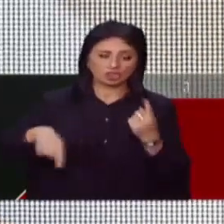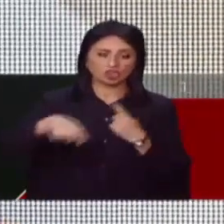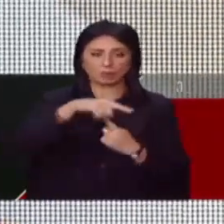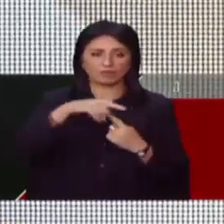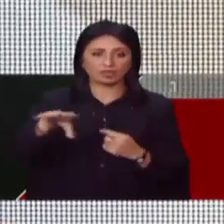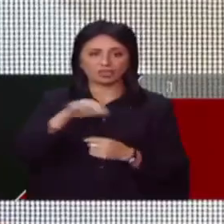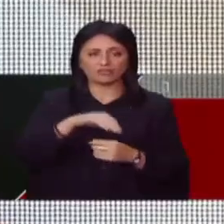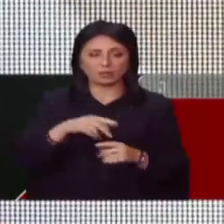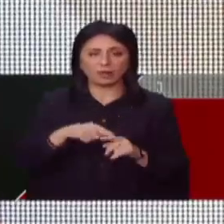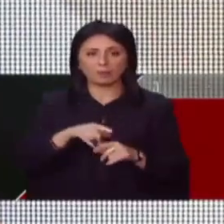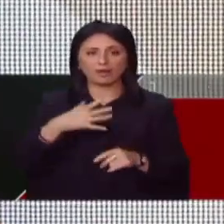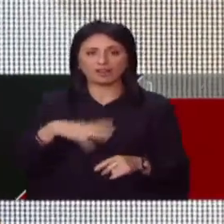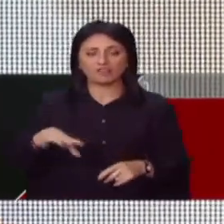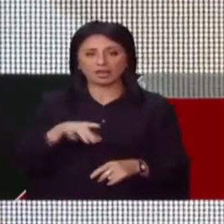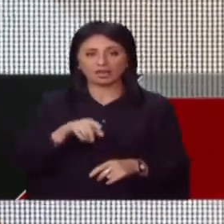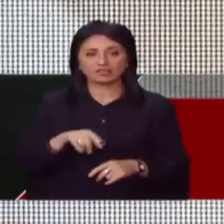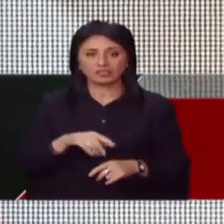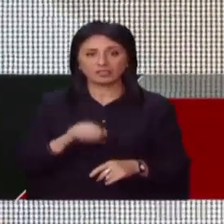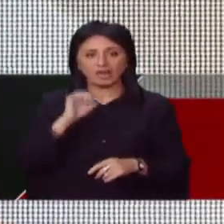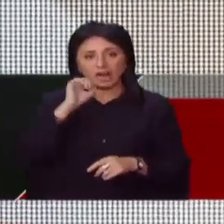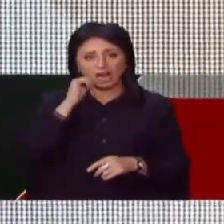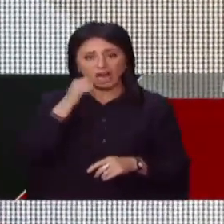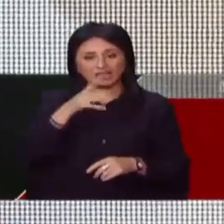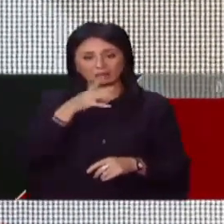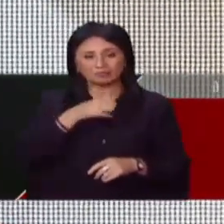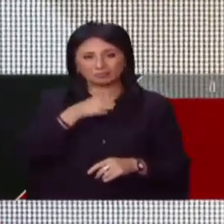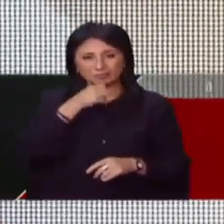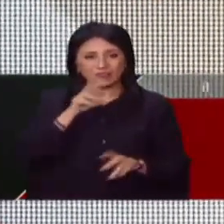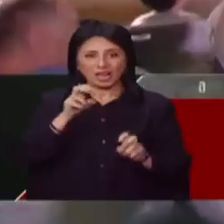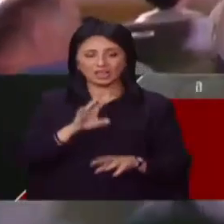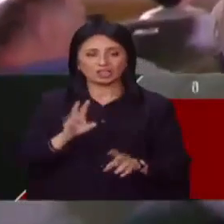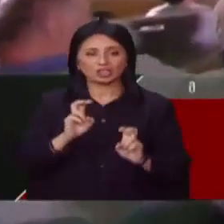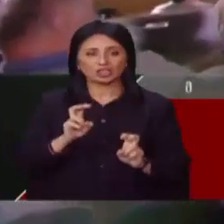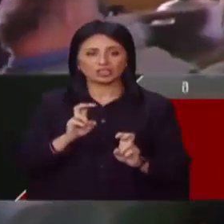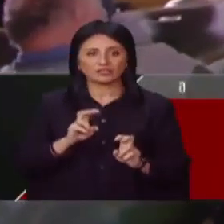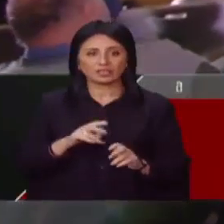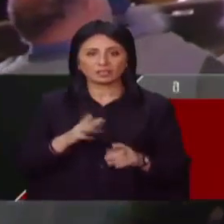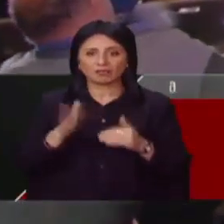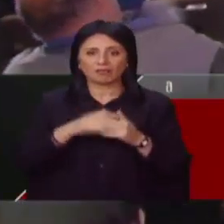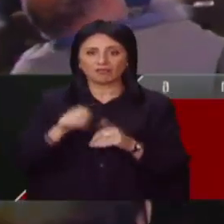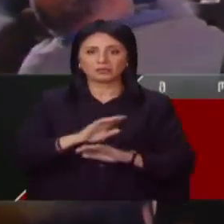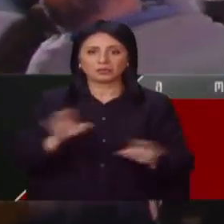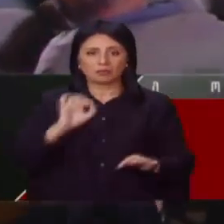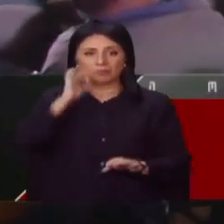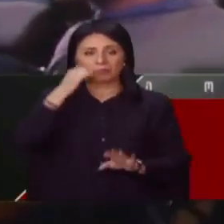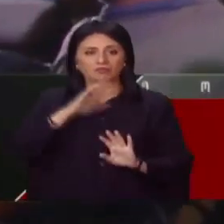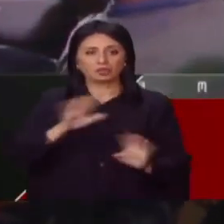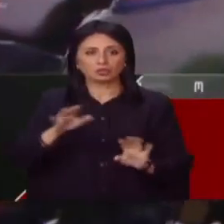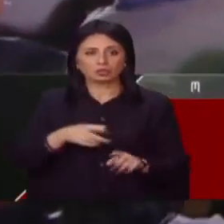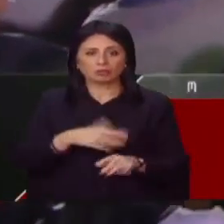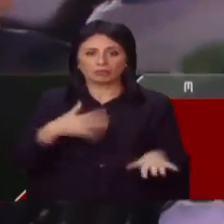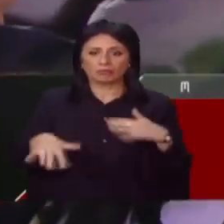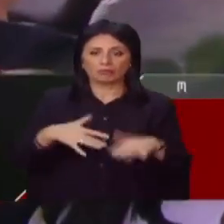ეს ყველაფერი და ამ ქვეყანაში ხანდაზმულობა, ასაკში შესვლა არნიშნავდეს განაჩენს, არნიშნავდეს აი ესეთ